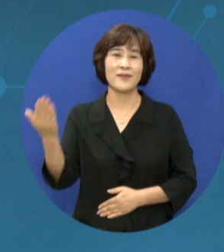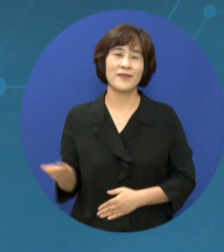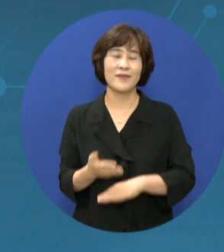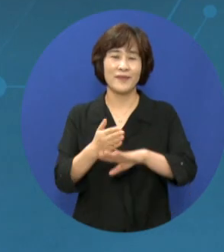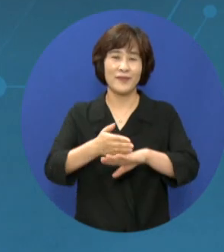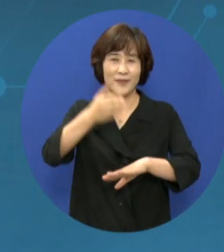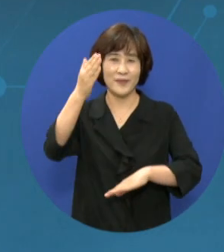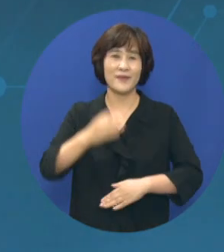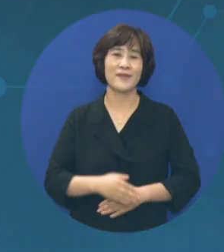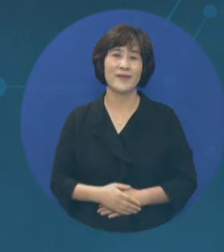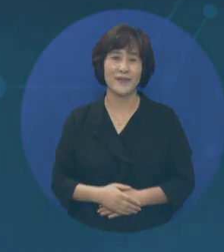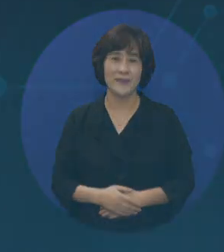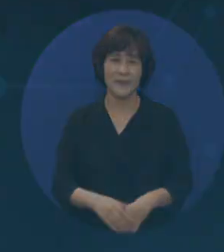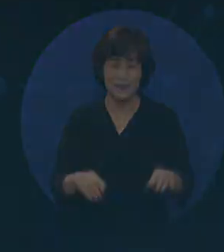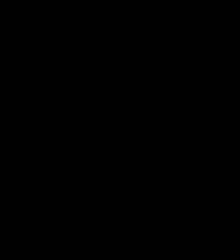함께해주신 여러분 고맙습니다